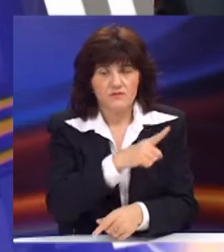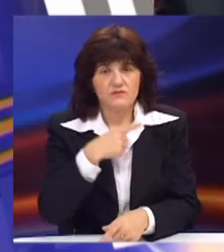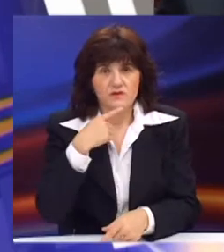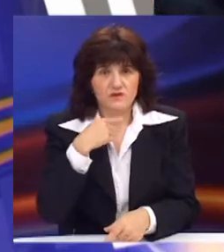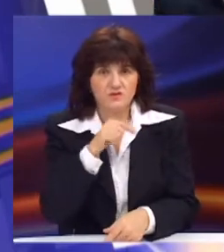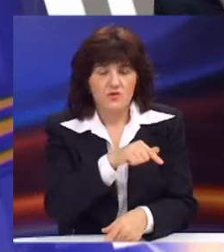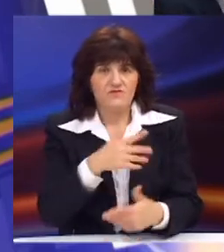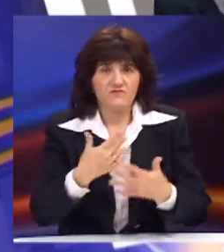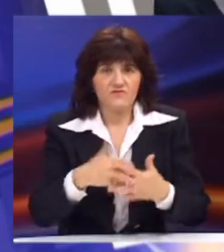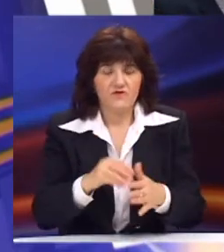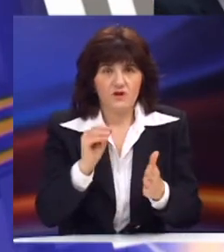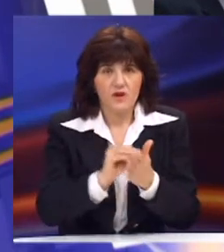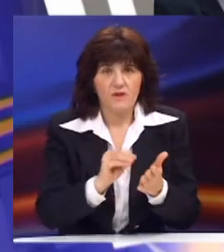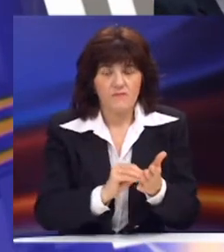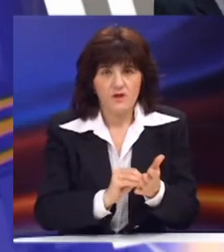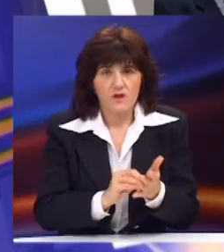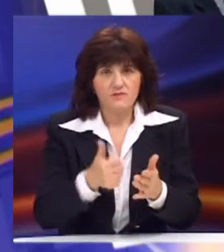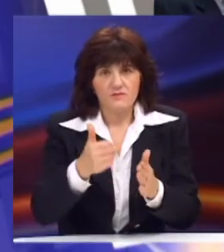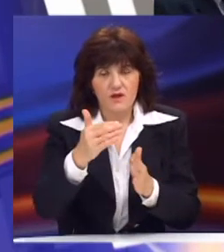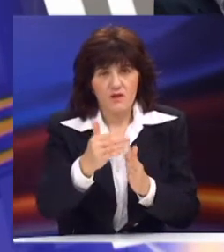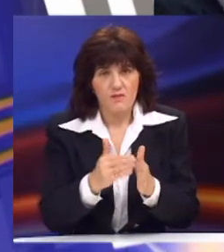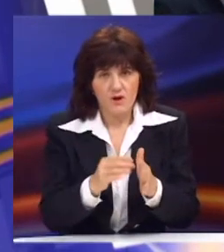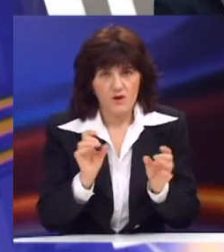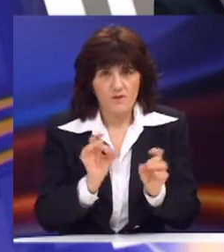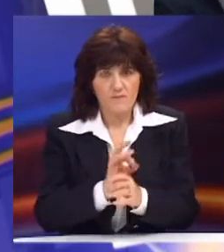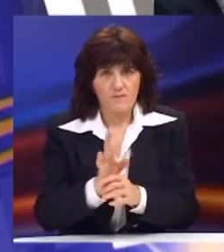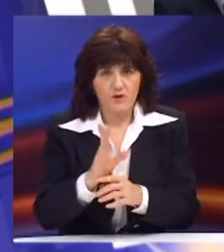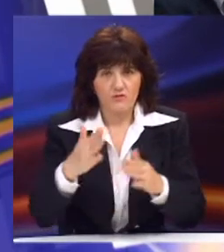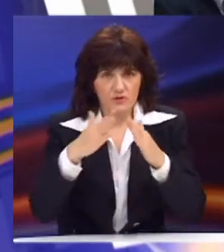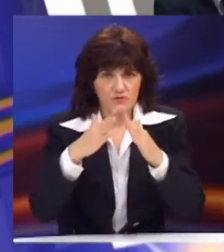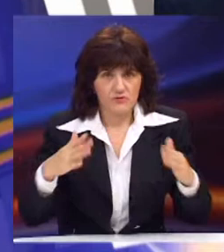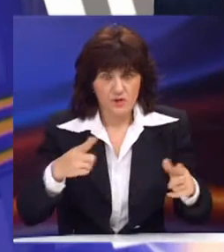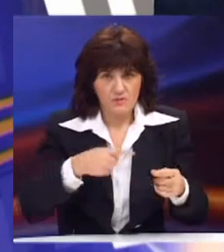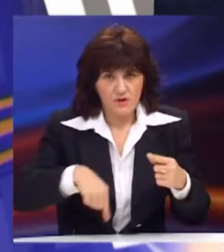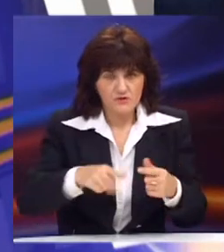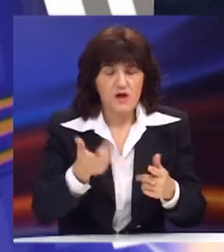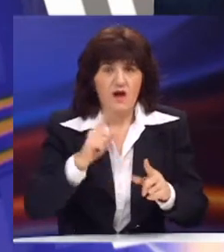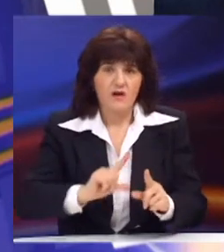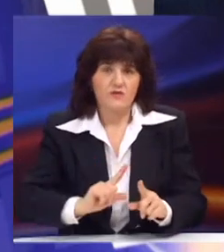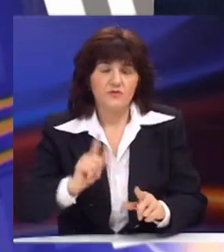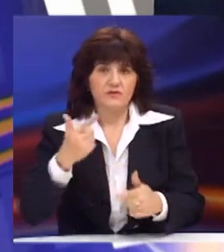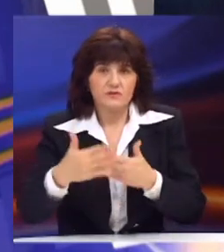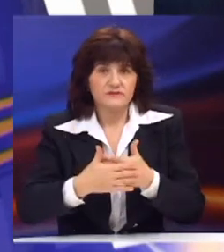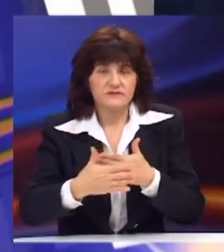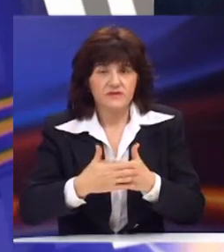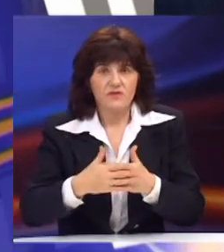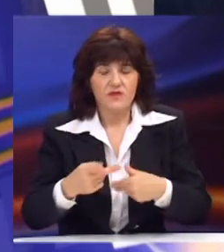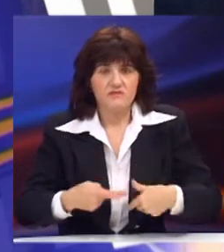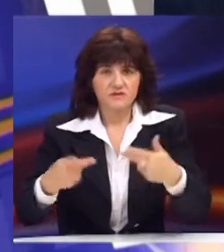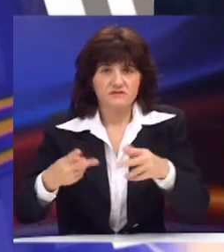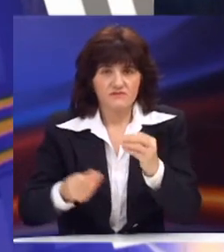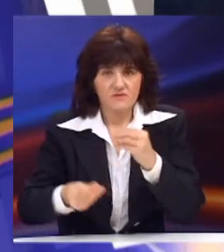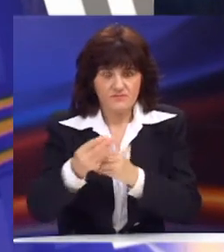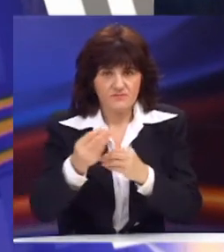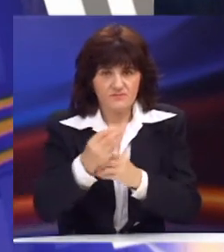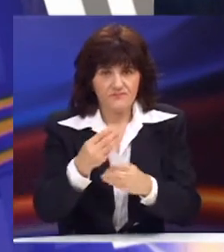je izjavio da Potisje Kanjiža u ovoj godini beleži s jedne strane pad prodaje na domaćem tržištu, a sa druge strane porast izvoza, čime je